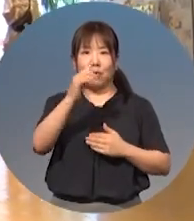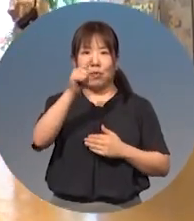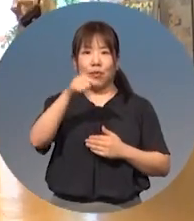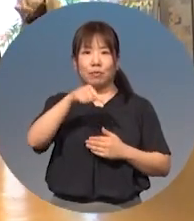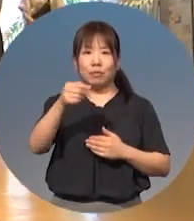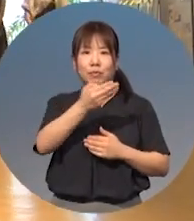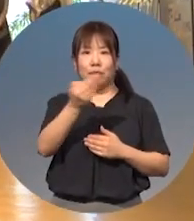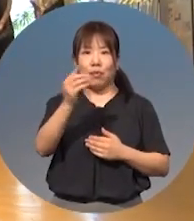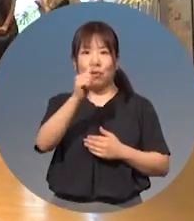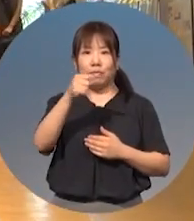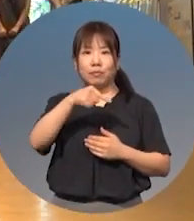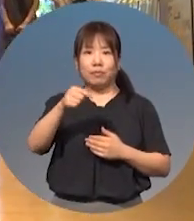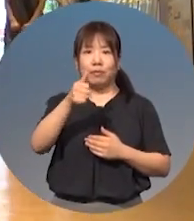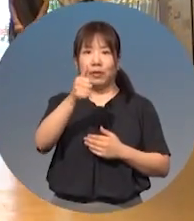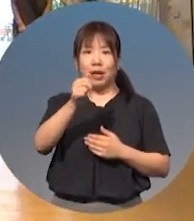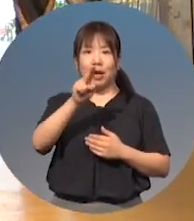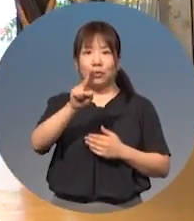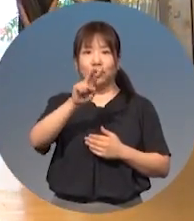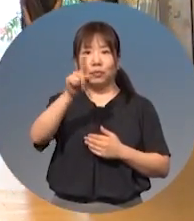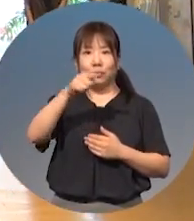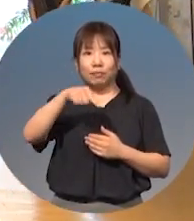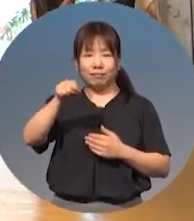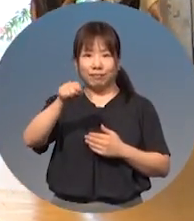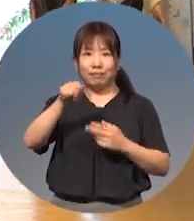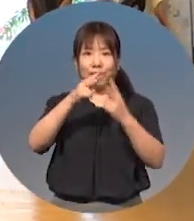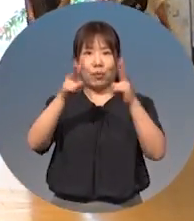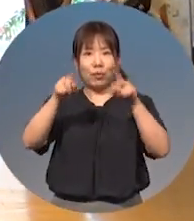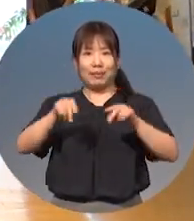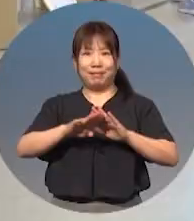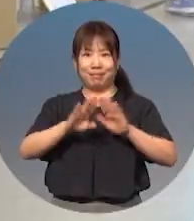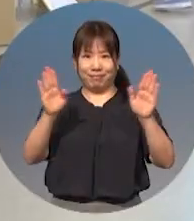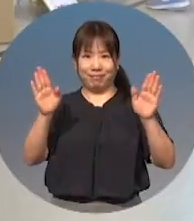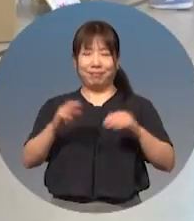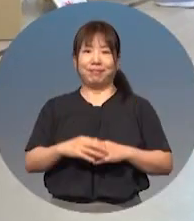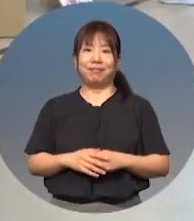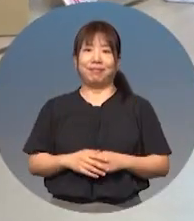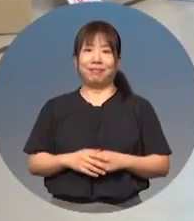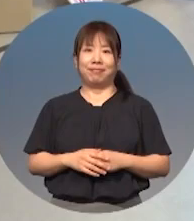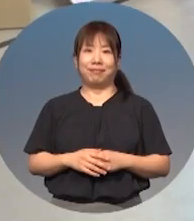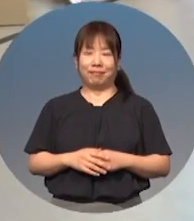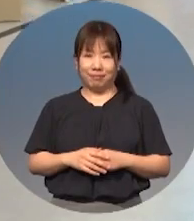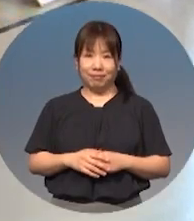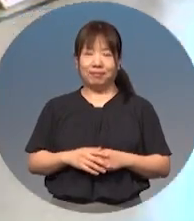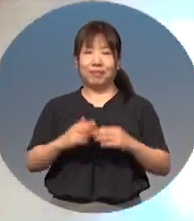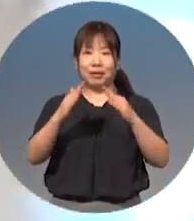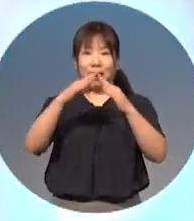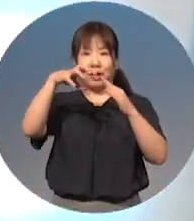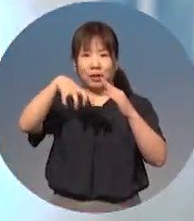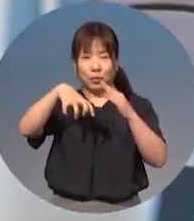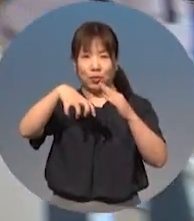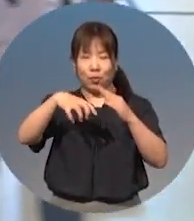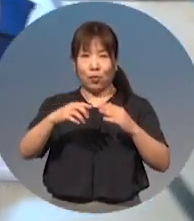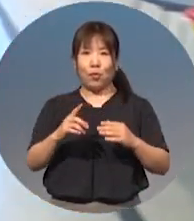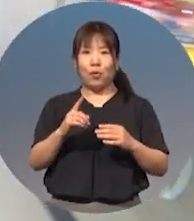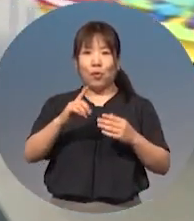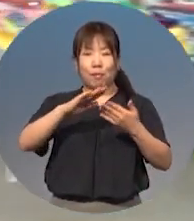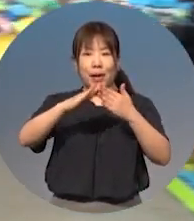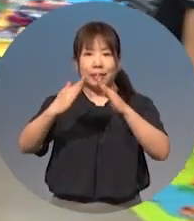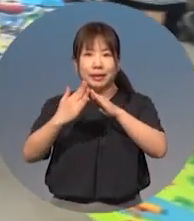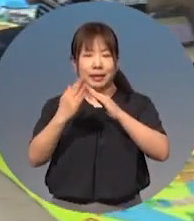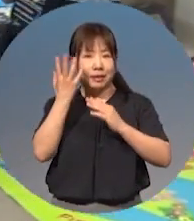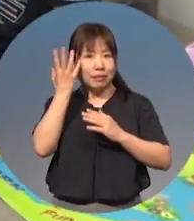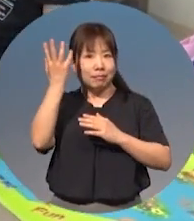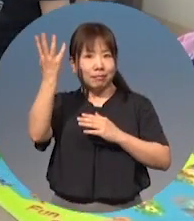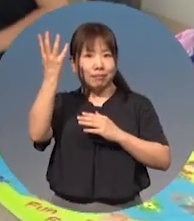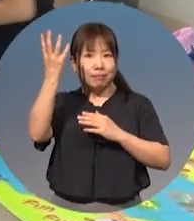開催されましたこのイベントでは会場を一つの街に見立て参加した小学生